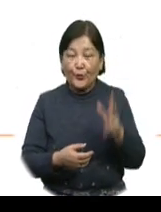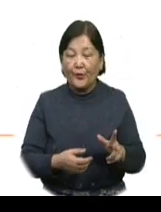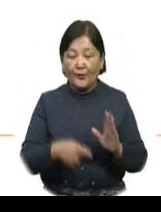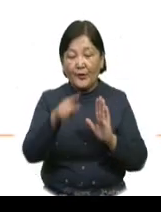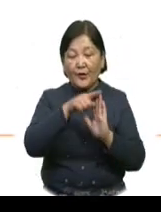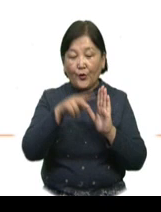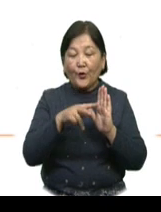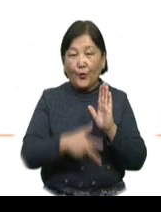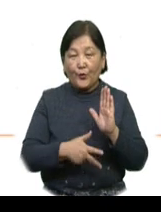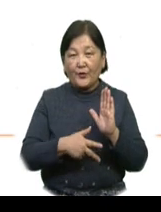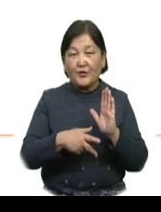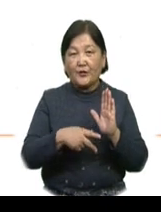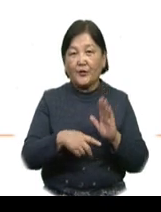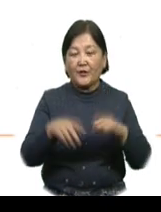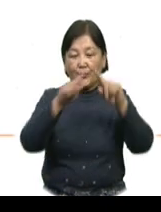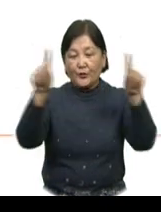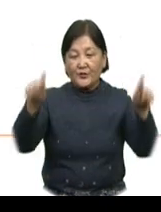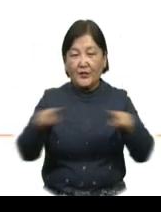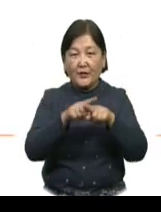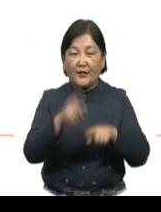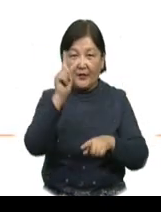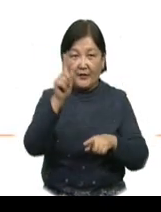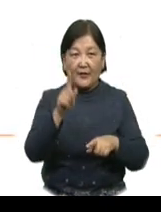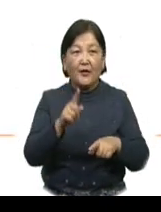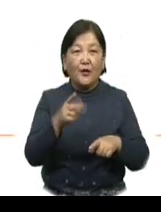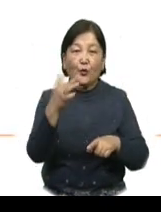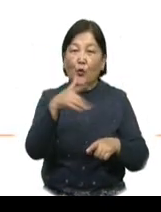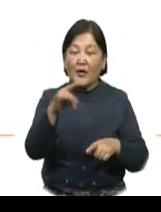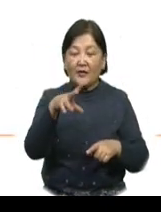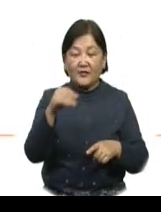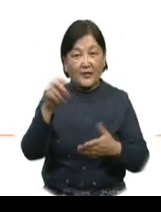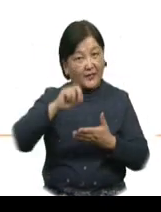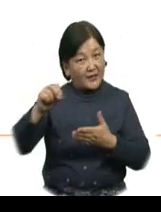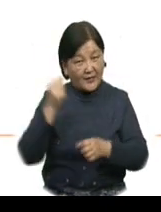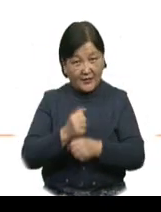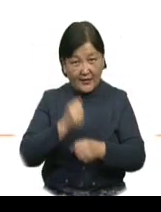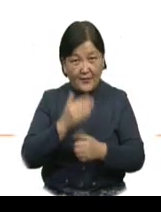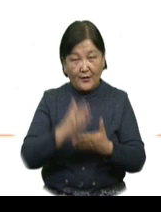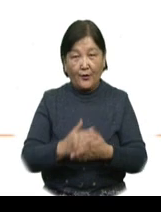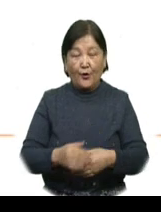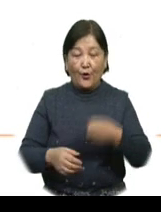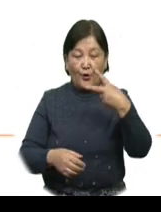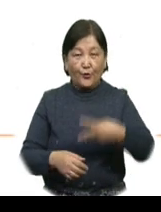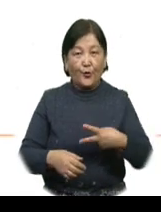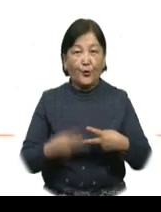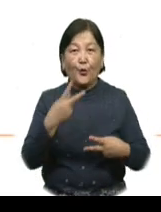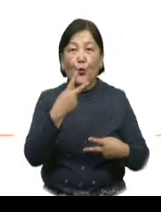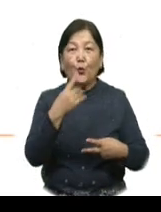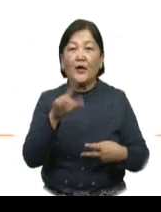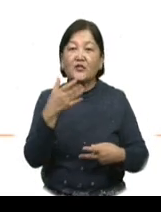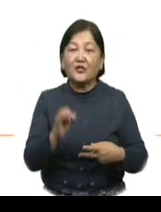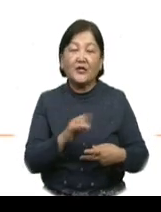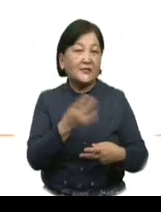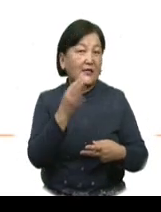нэгээс эхлээд тийм ээ. За хүснэгт нэг дээр дугаарлаж та нар ажиллана. За хоёрдугаарт нь үр ашигтай зардалд